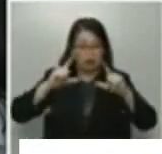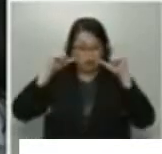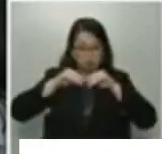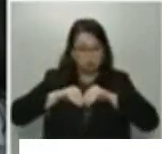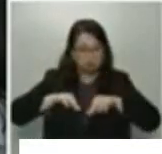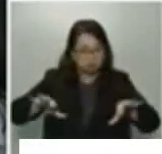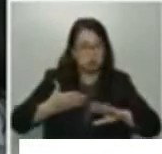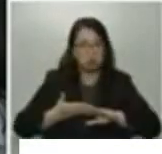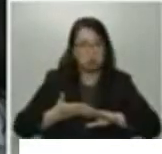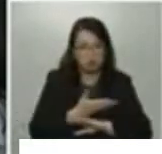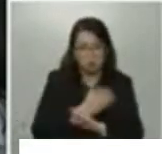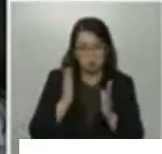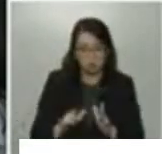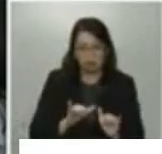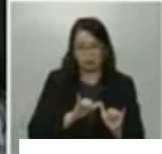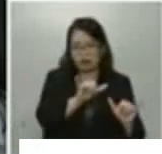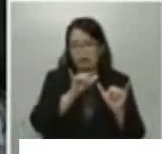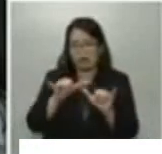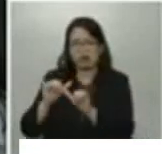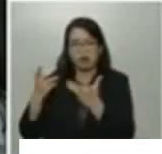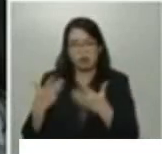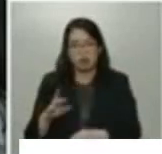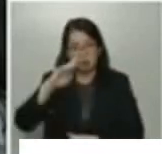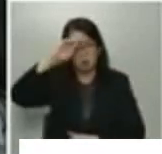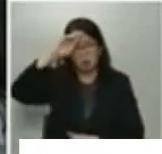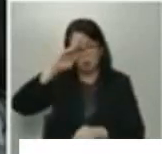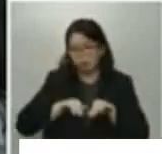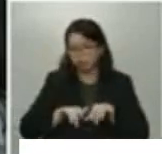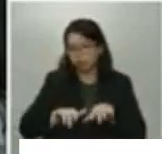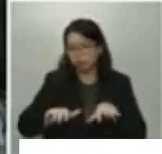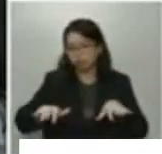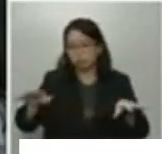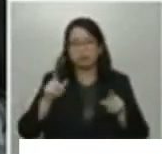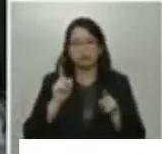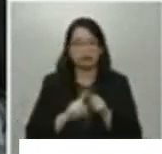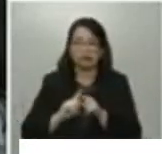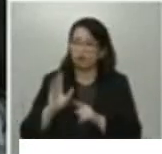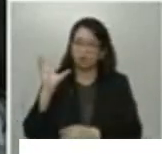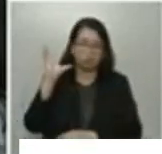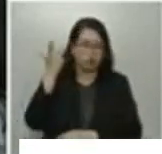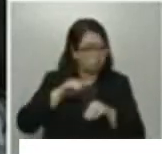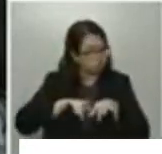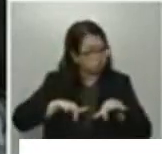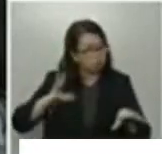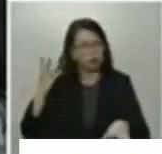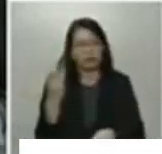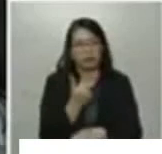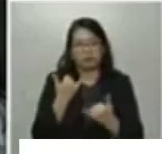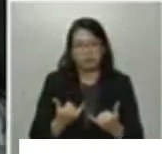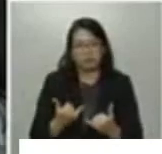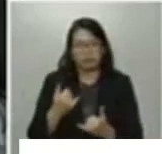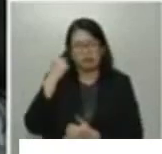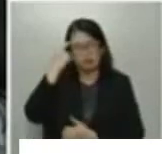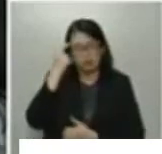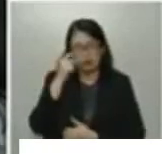จึงทำให้โรคนี้ได้แพร่กระจายไปในพื้นที่ต่างๆทั่วโลกได้เร็วเขาถือว่าการที่เขาป